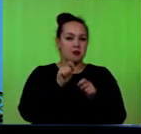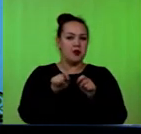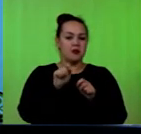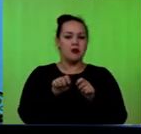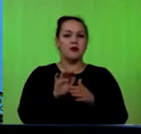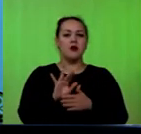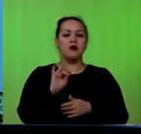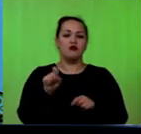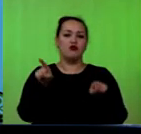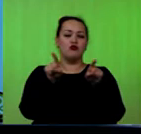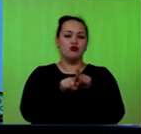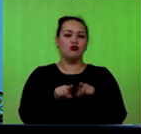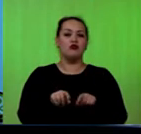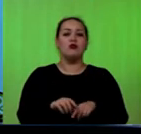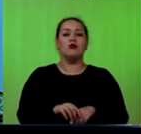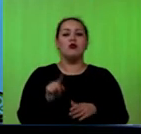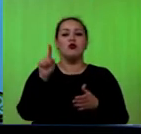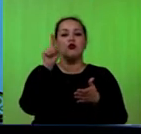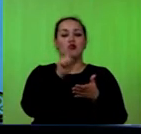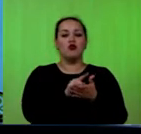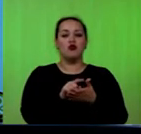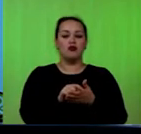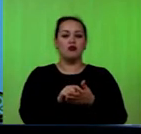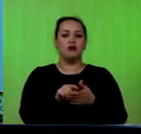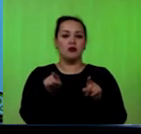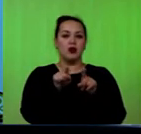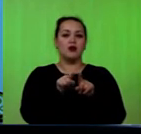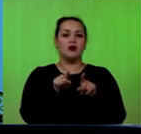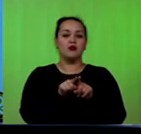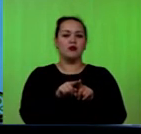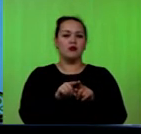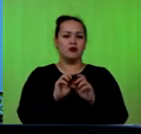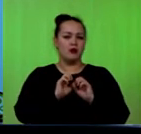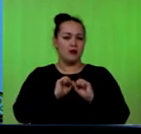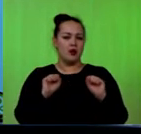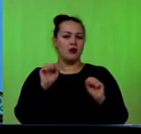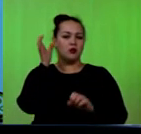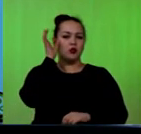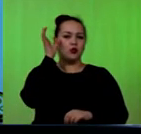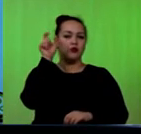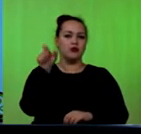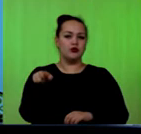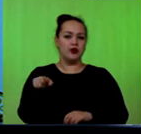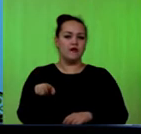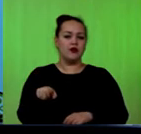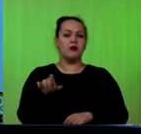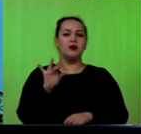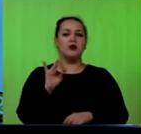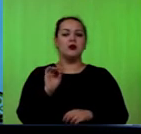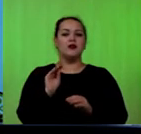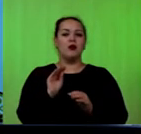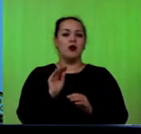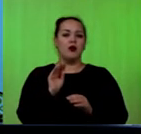тоже должен стать таким предприимчивым смелым умным человеком и вносить